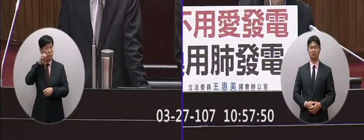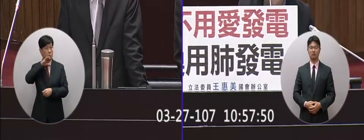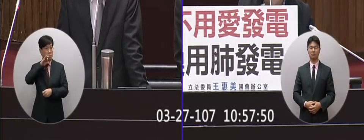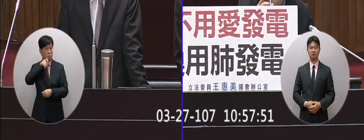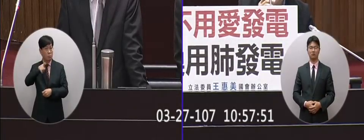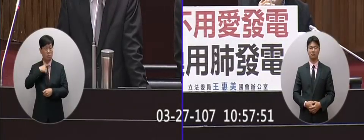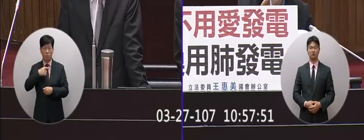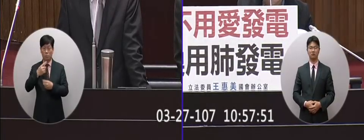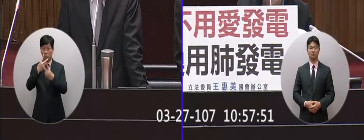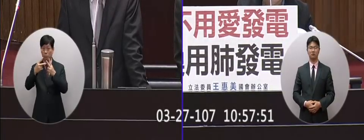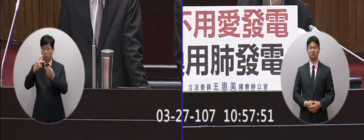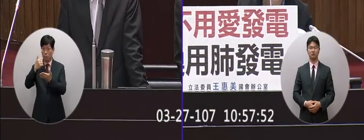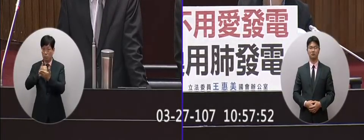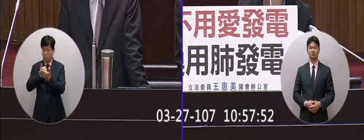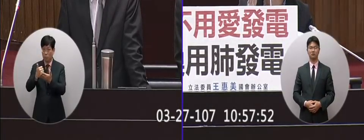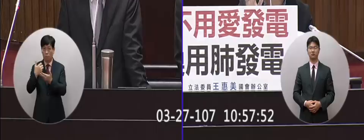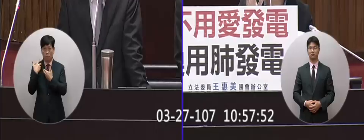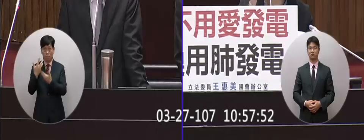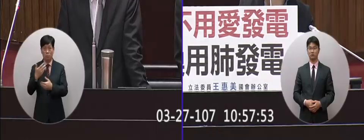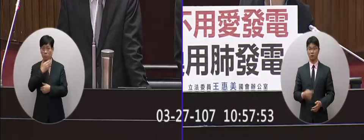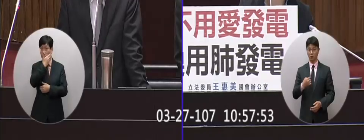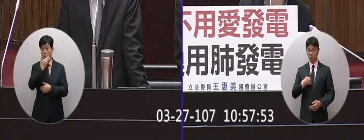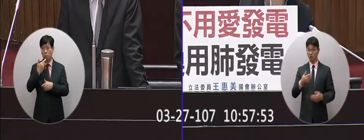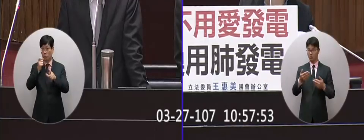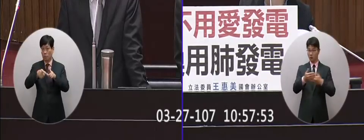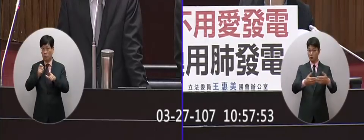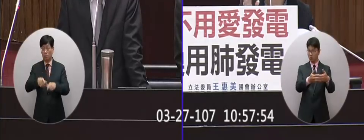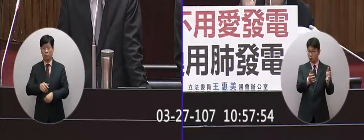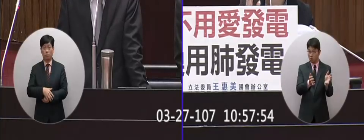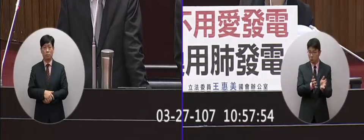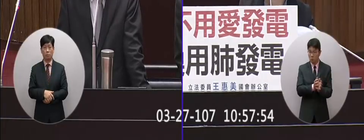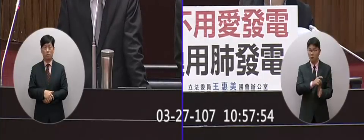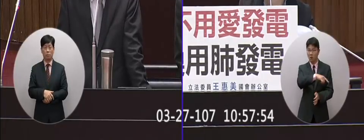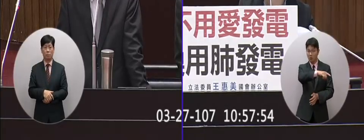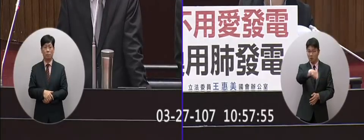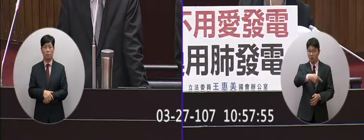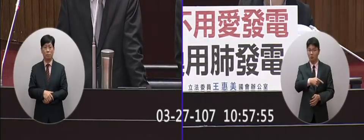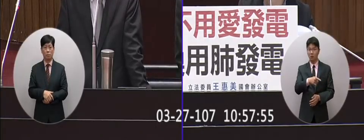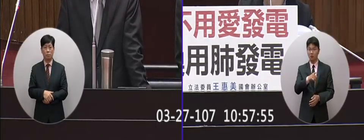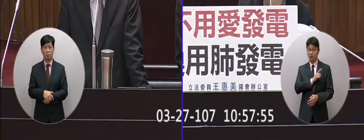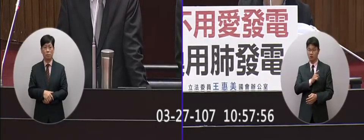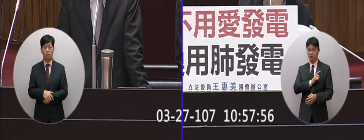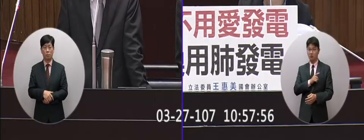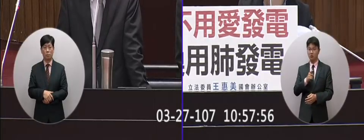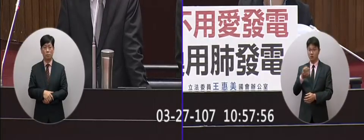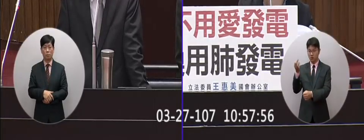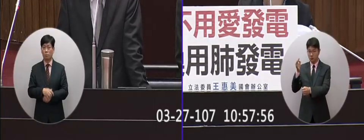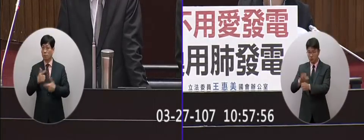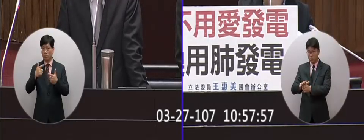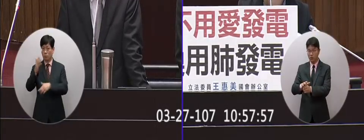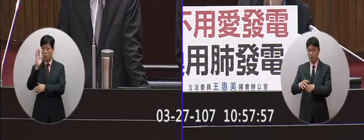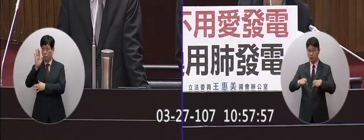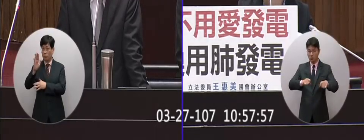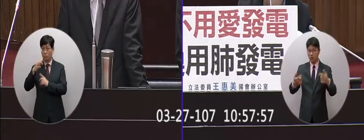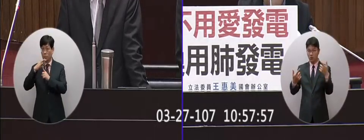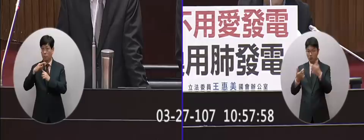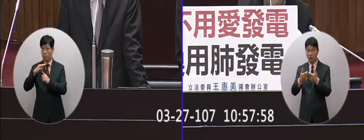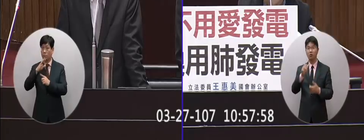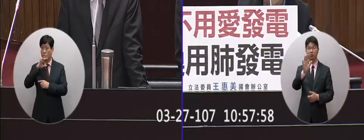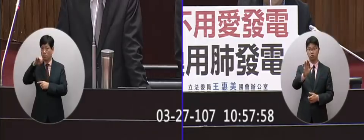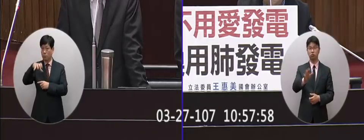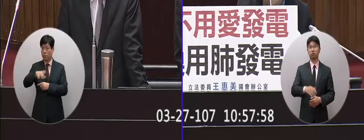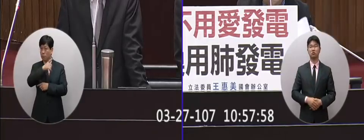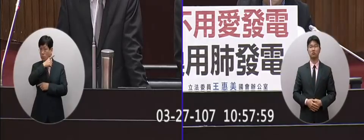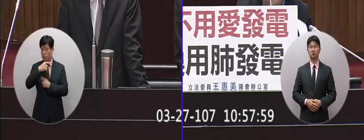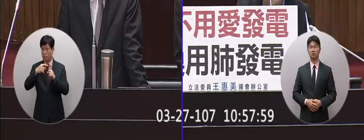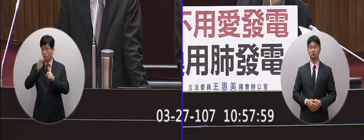的客运应该是 哦，我们交通部是有相关的一些拨补的一些配套措施哦。 地方的客